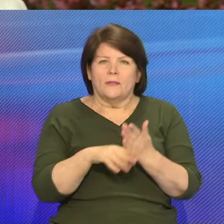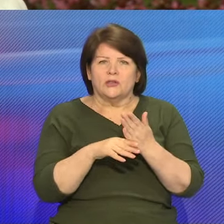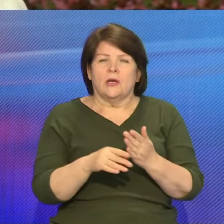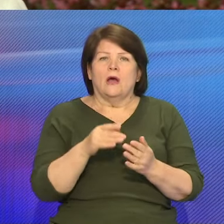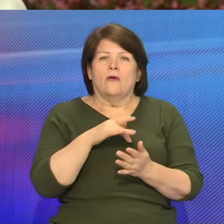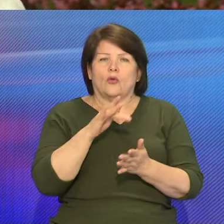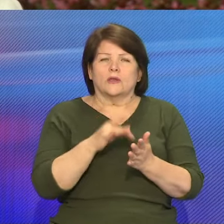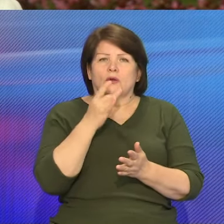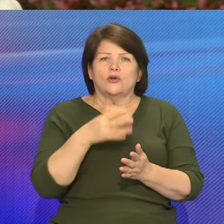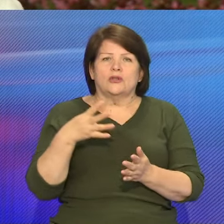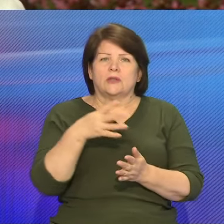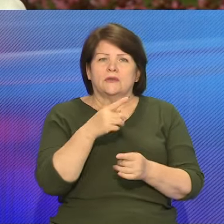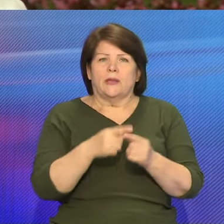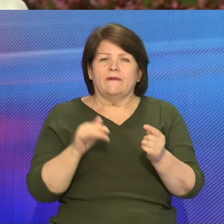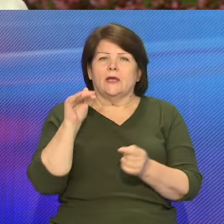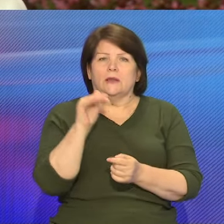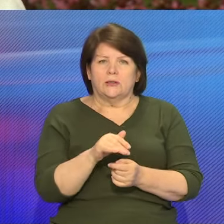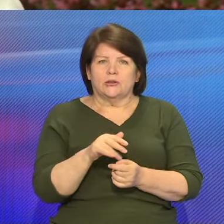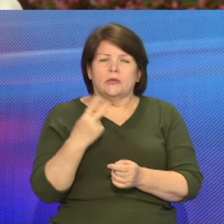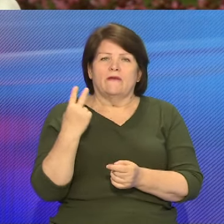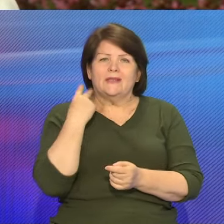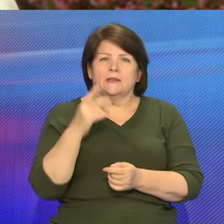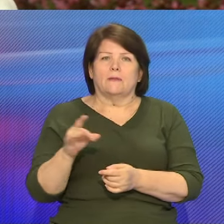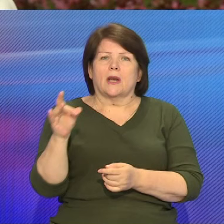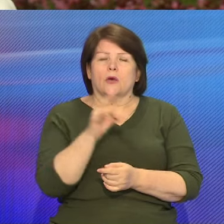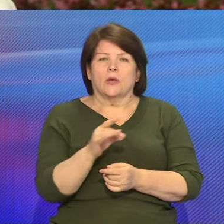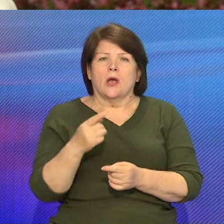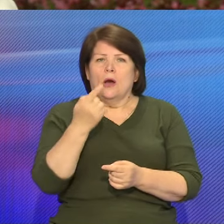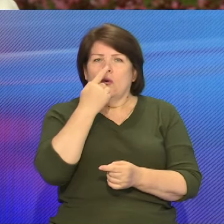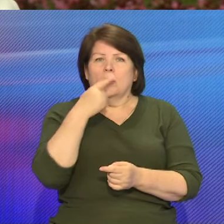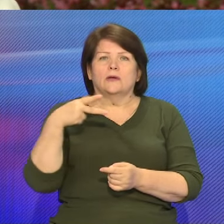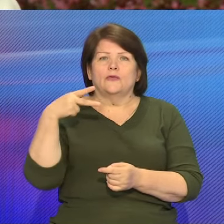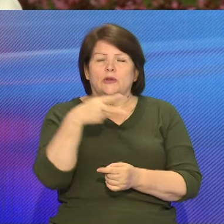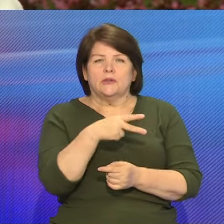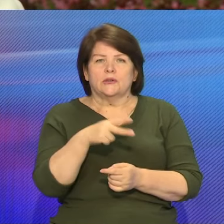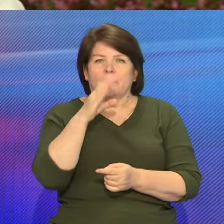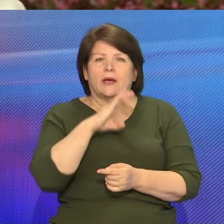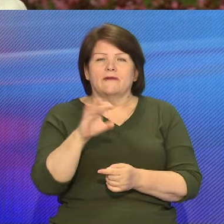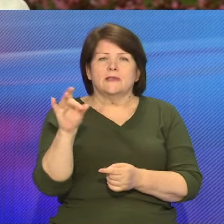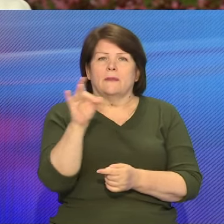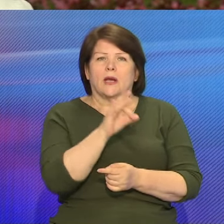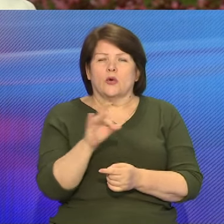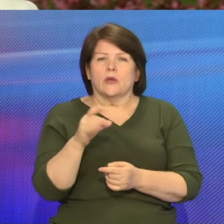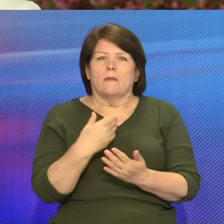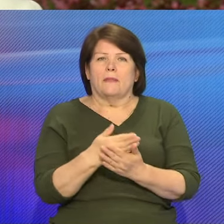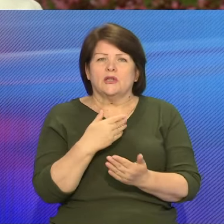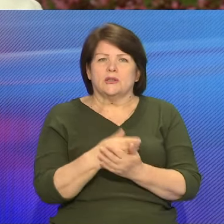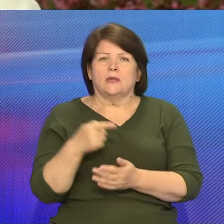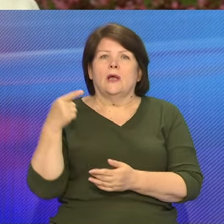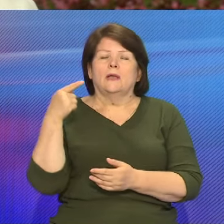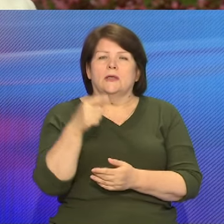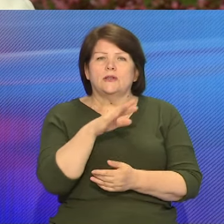– 4,5 тысячи. В Лидском районе – около 2 тысяч. В Волковыском районе – почти